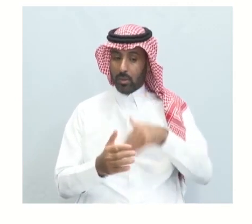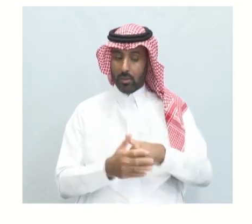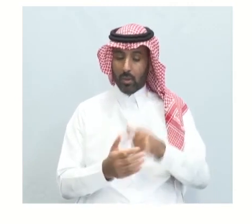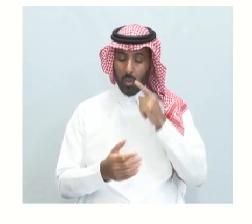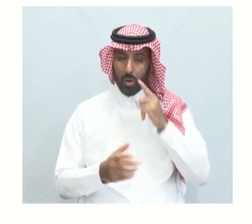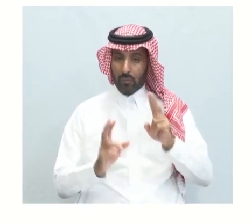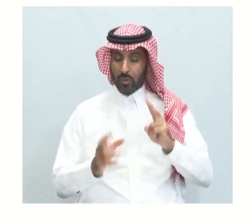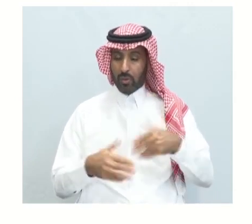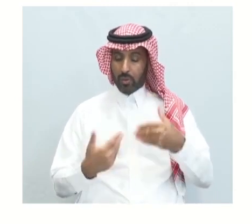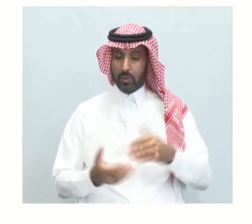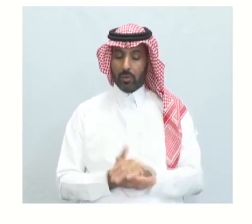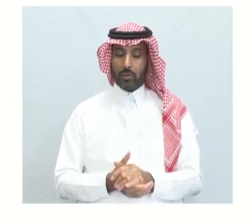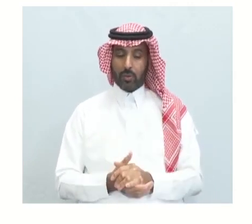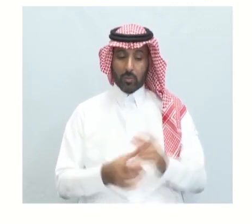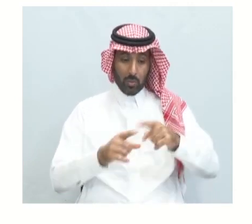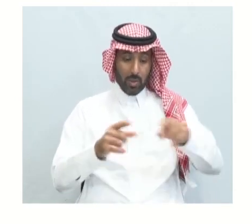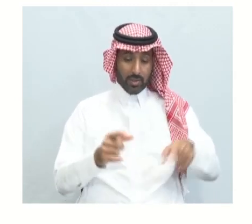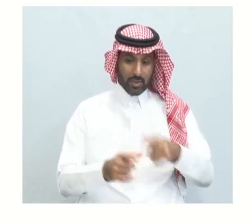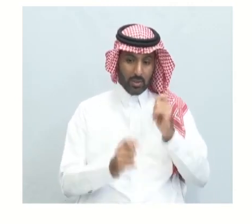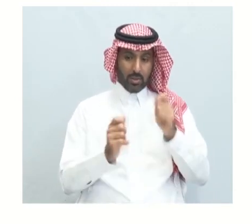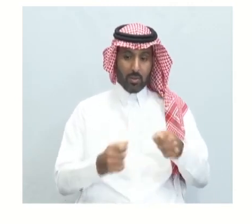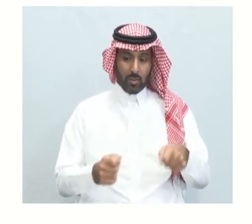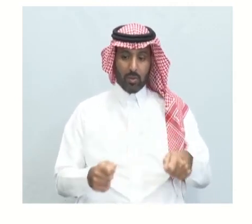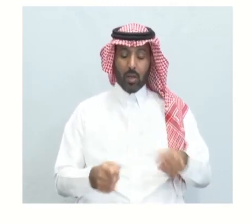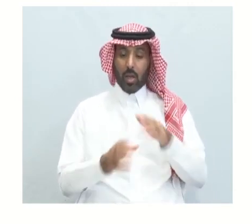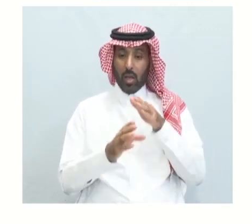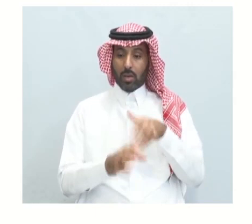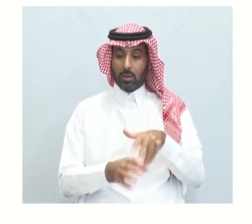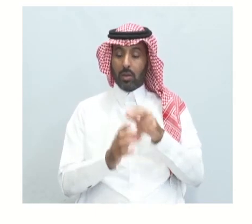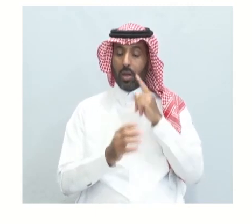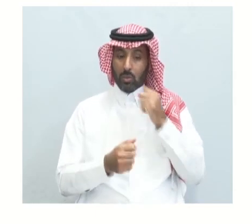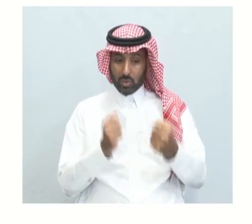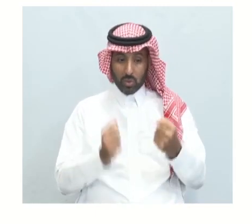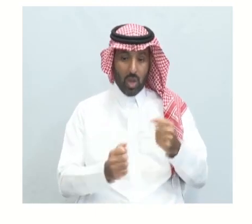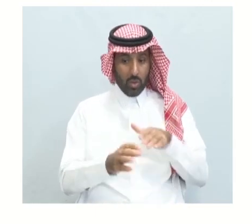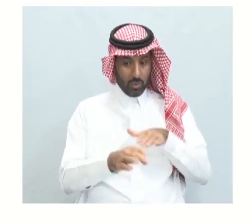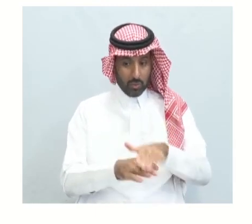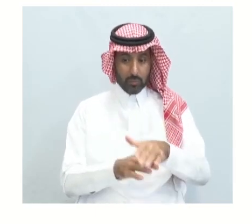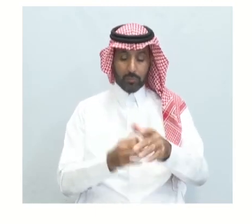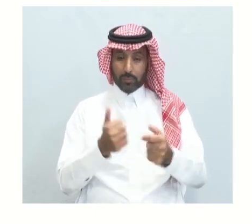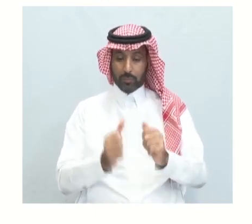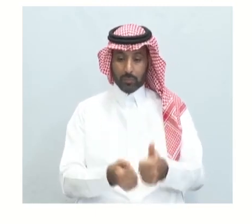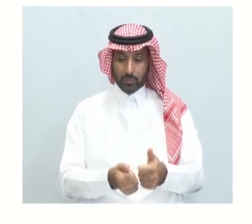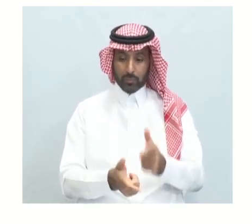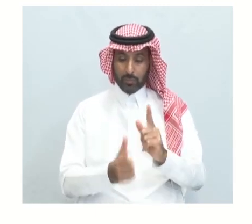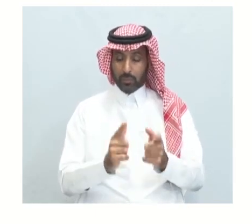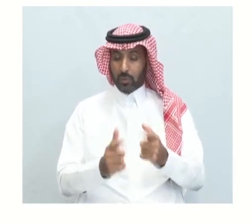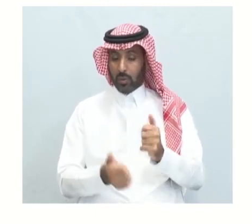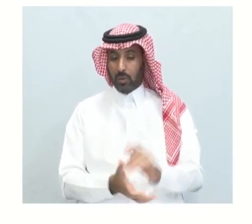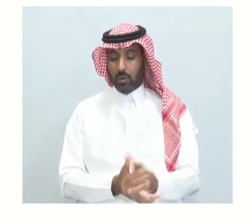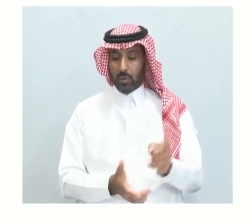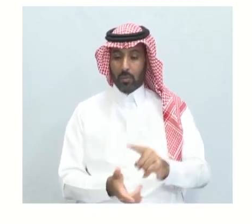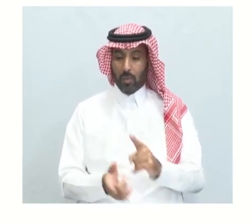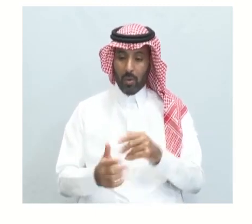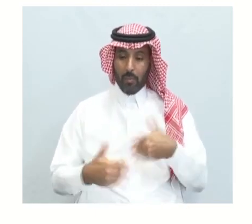والفنون ومضمار سباق لعشاق رياضه السيارات بالاضافه الى الانشطه الخارجيه